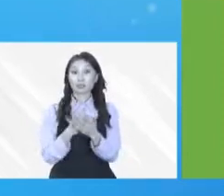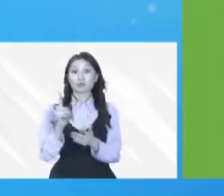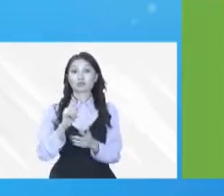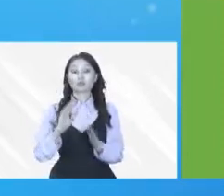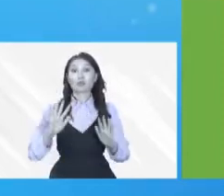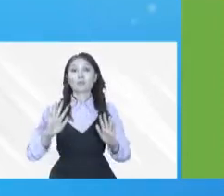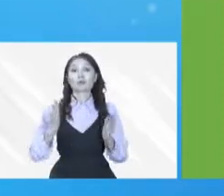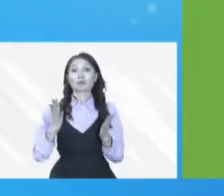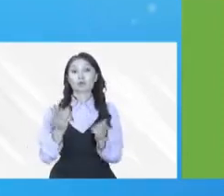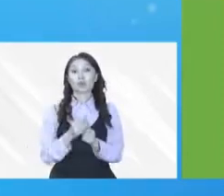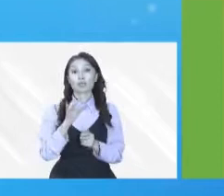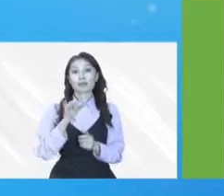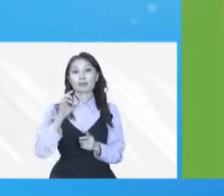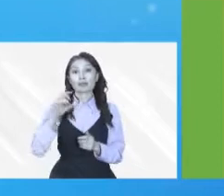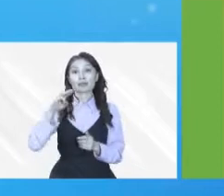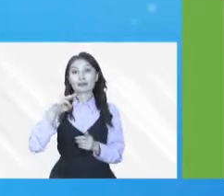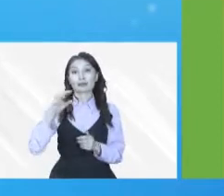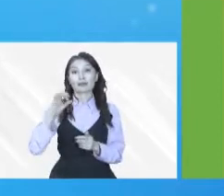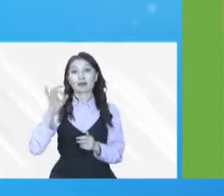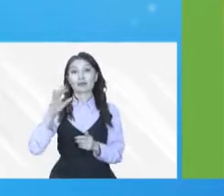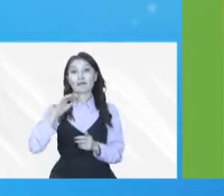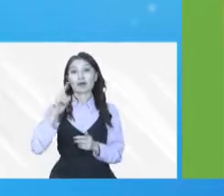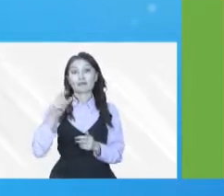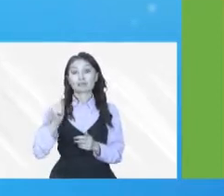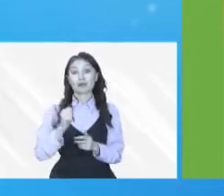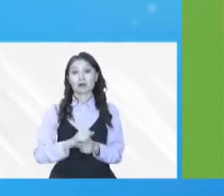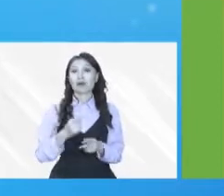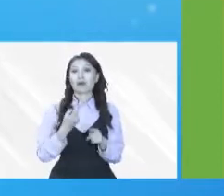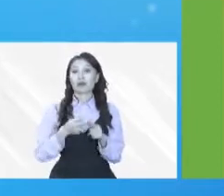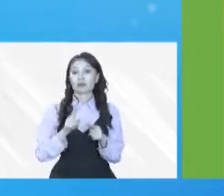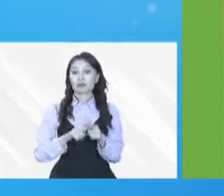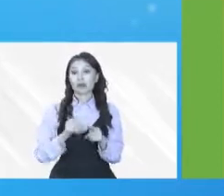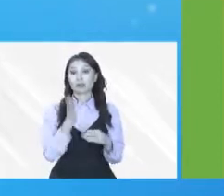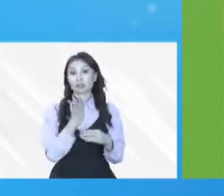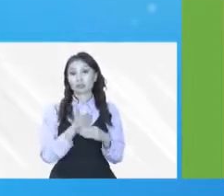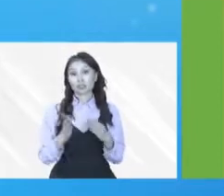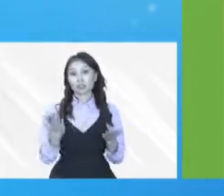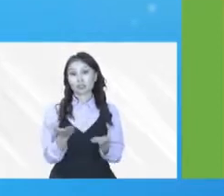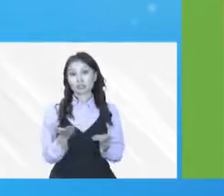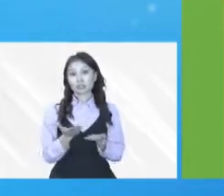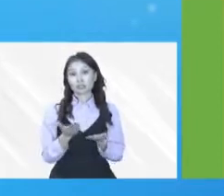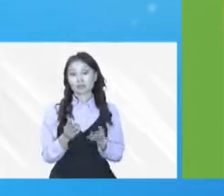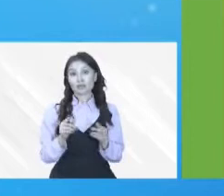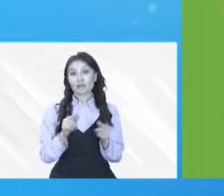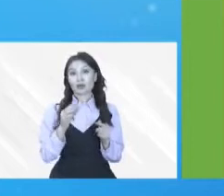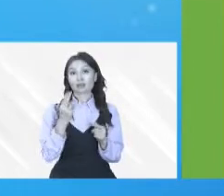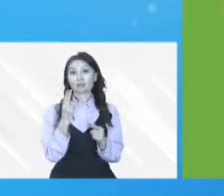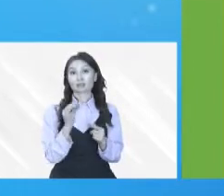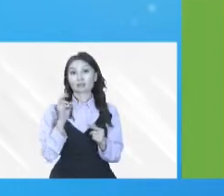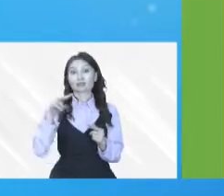что происходит в интерфазу. Интерфаза – это часть жизненного цикла